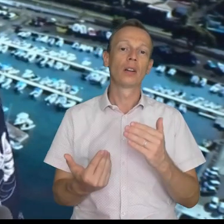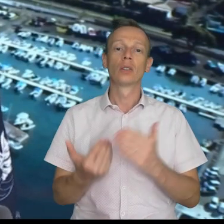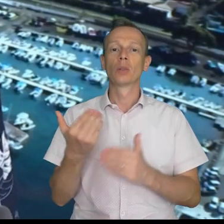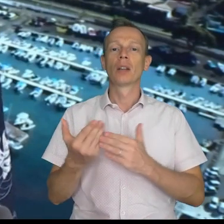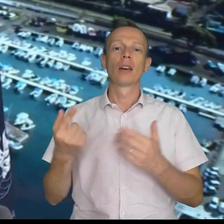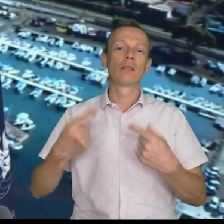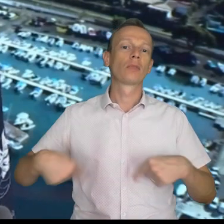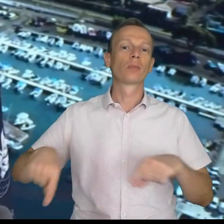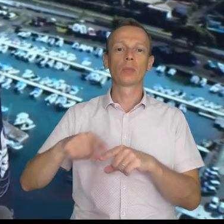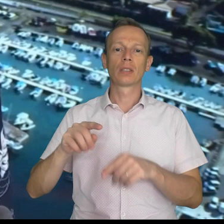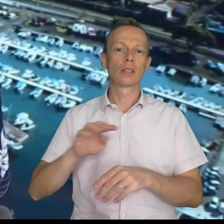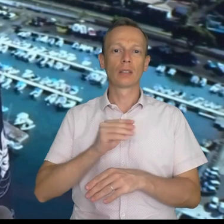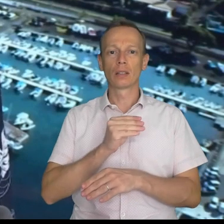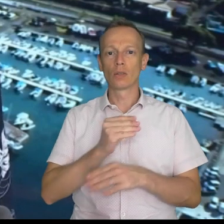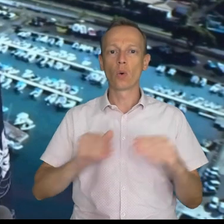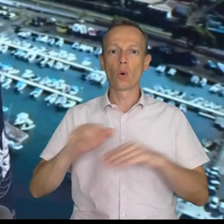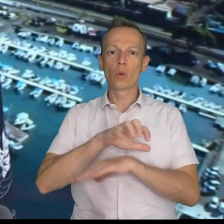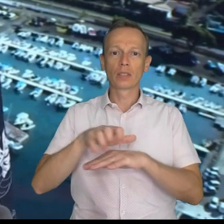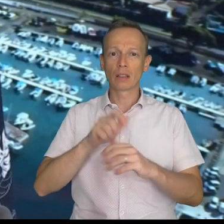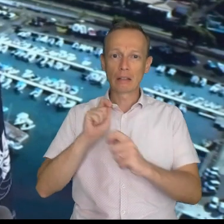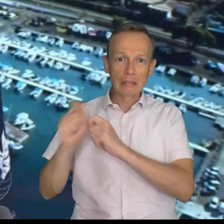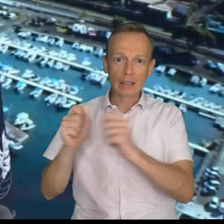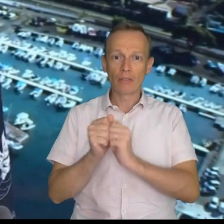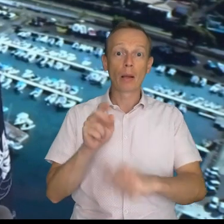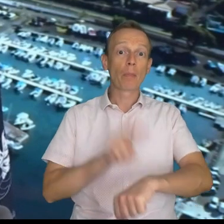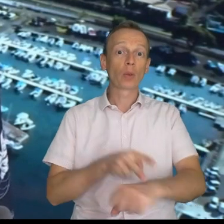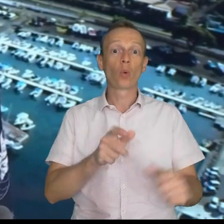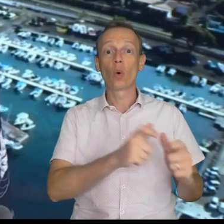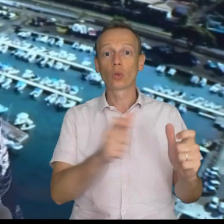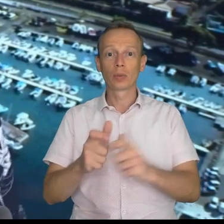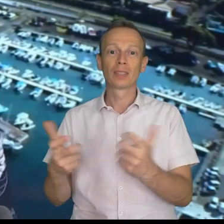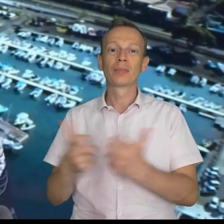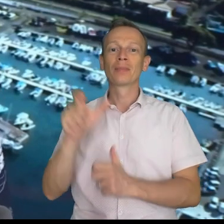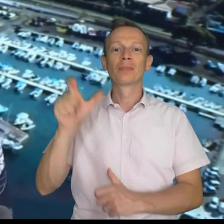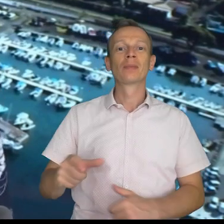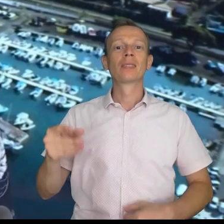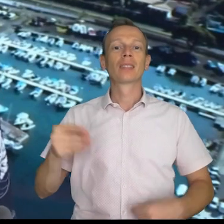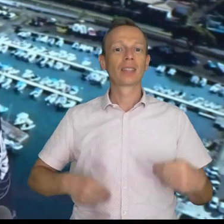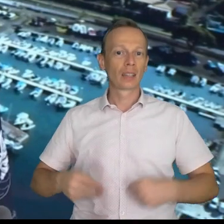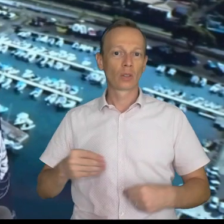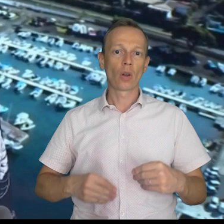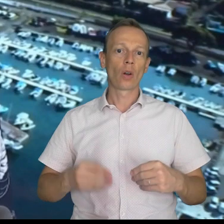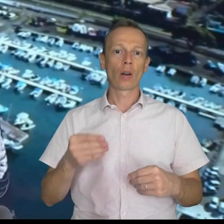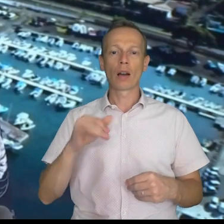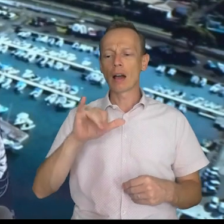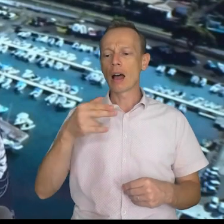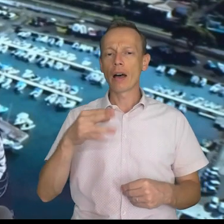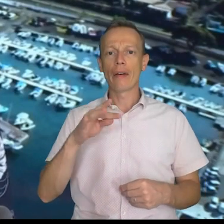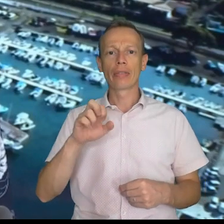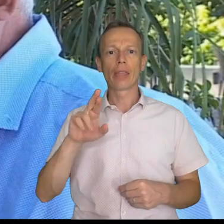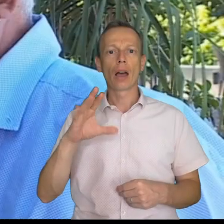On écoute Thierry Breuveli, le directeur des chaînes et d'air continentale. Au micro de Brigitte Olivier et Hiro Teroroutois.